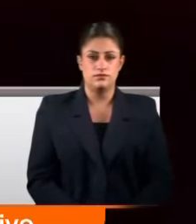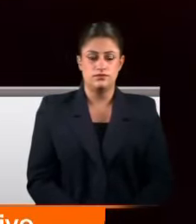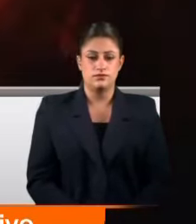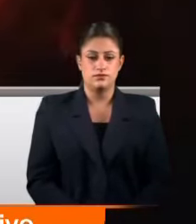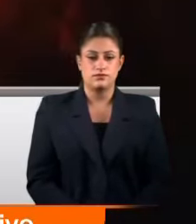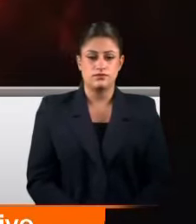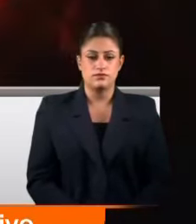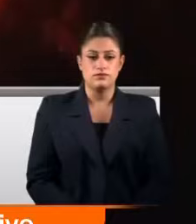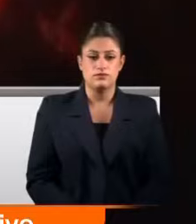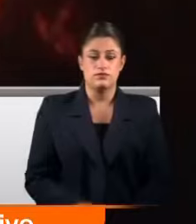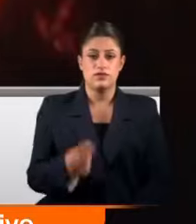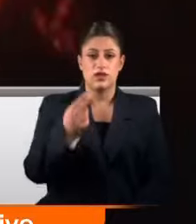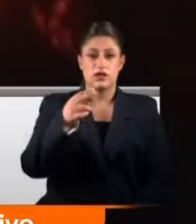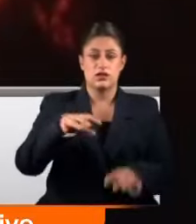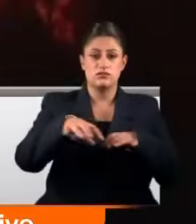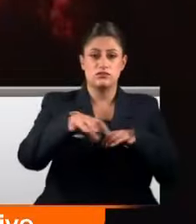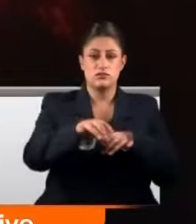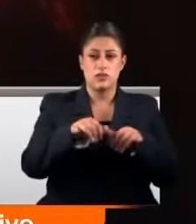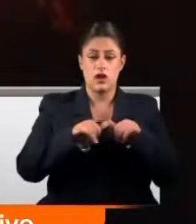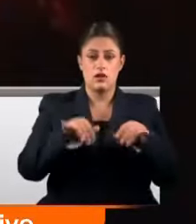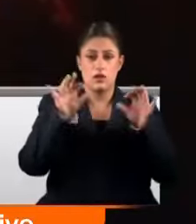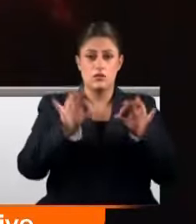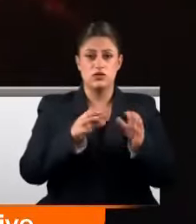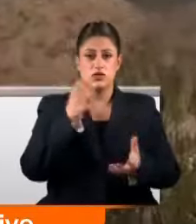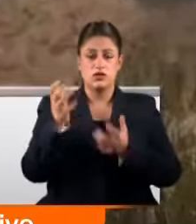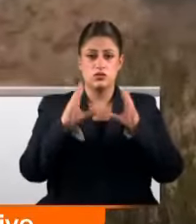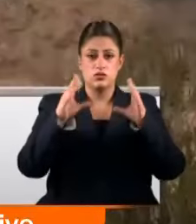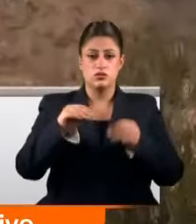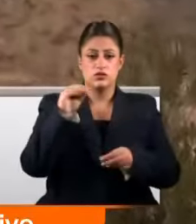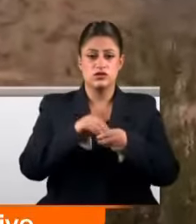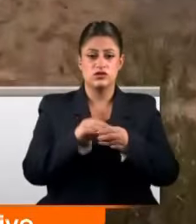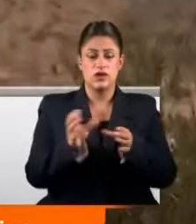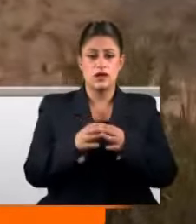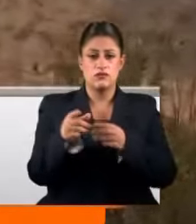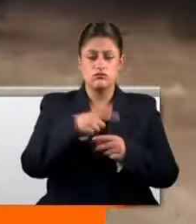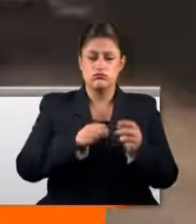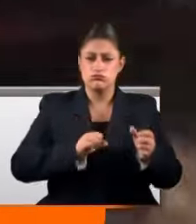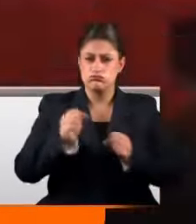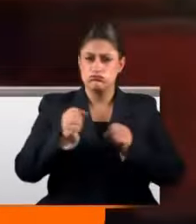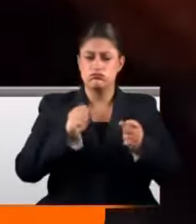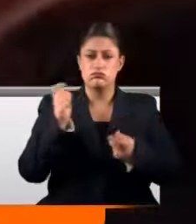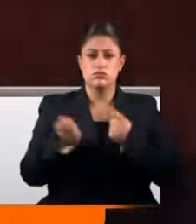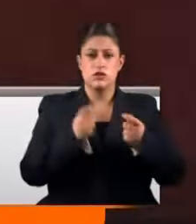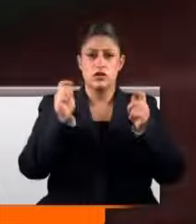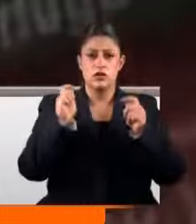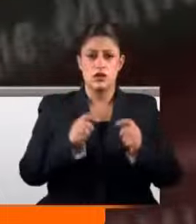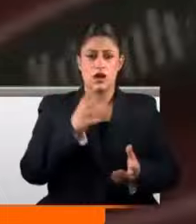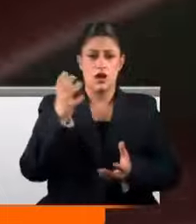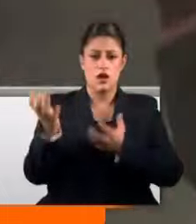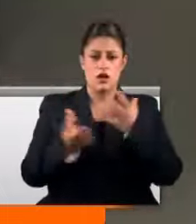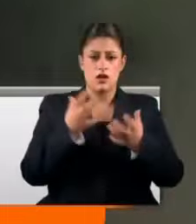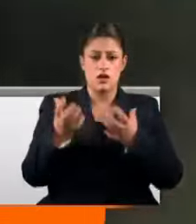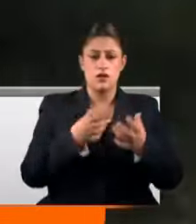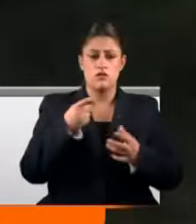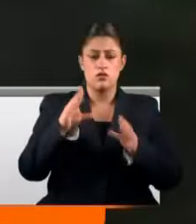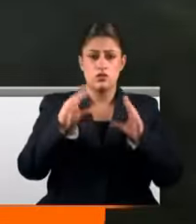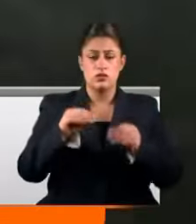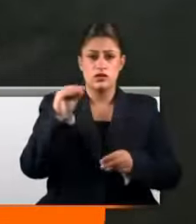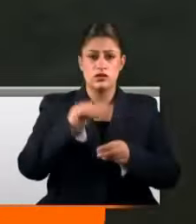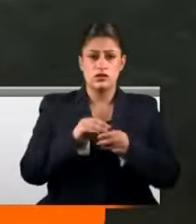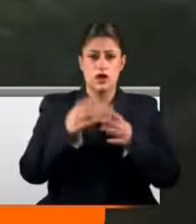Hayvanlar yanacak. 7 şehirde aynı anda çıkan yangınları söndürmek için ekipler canla başla çalıştı. Alevleri kontrol altına almak için